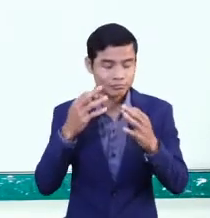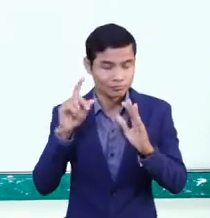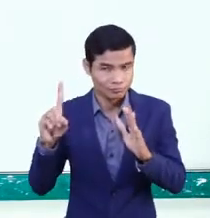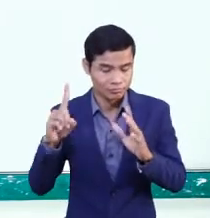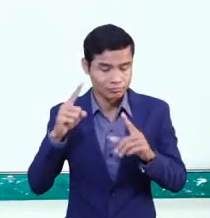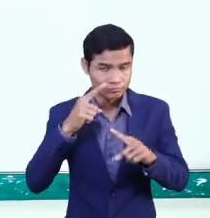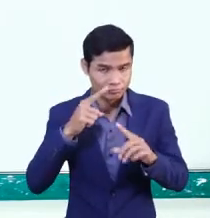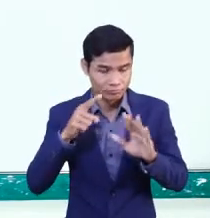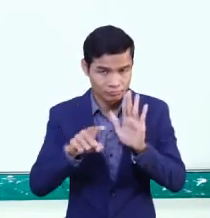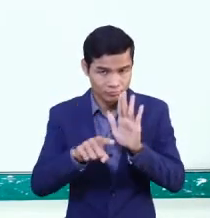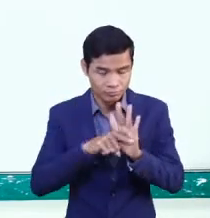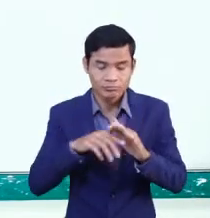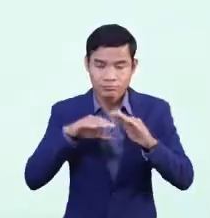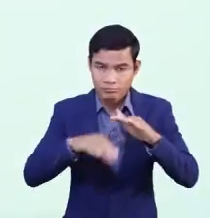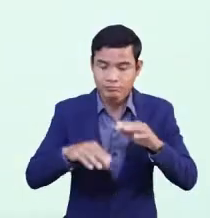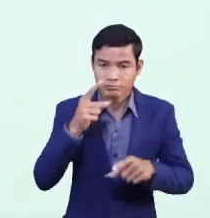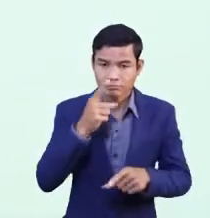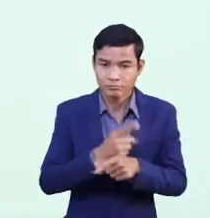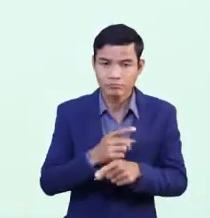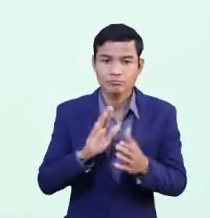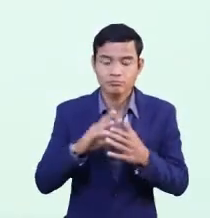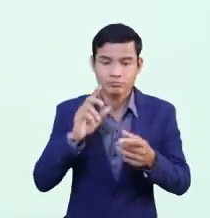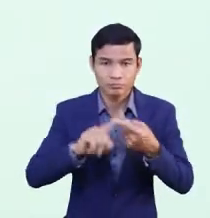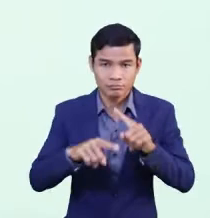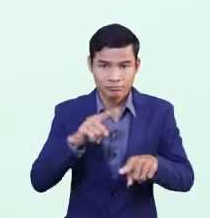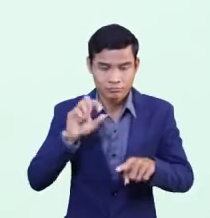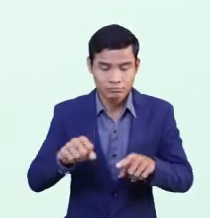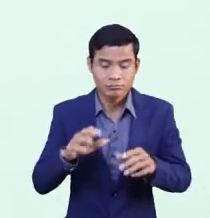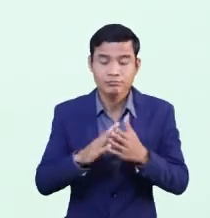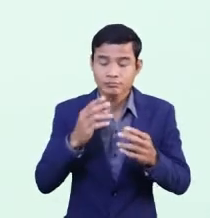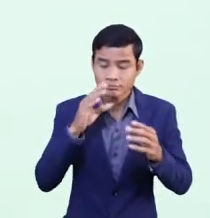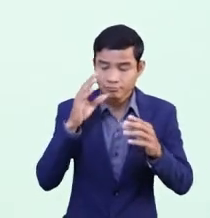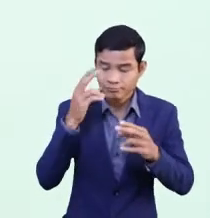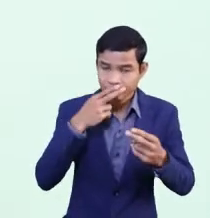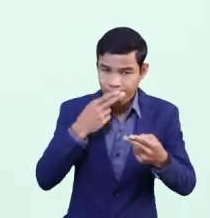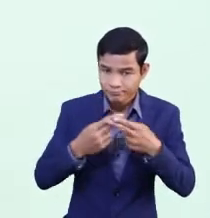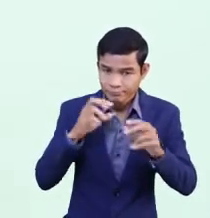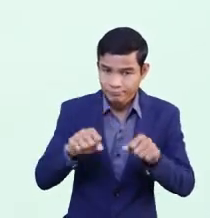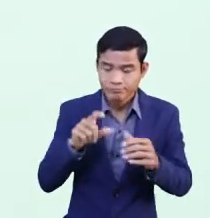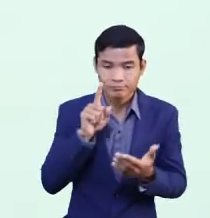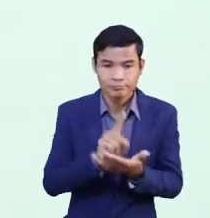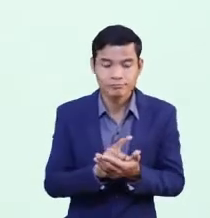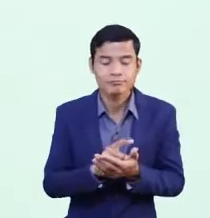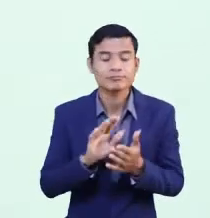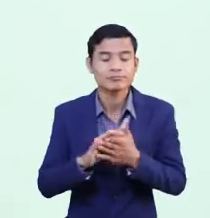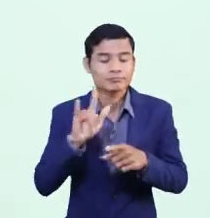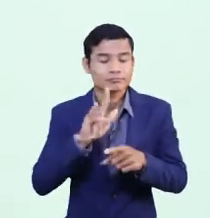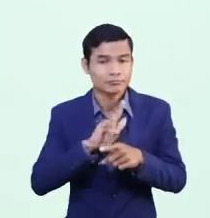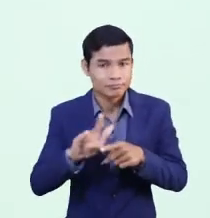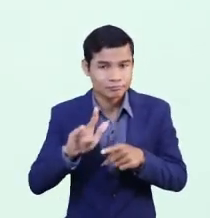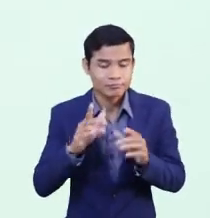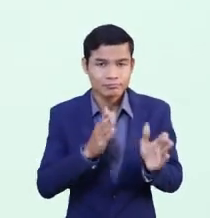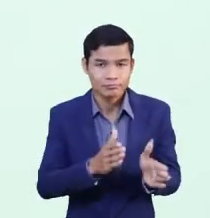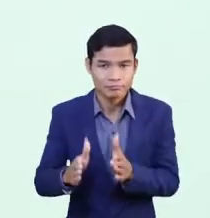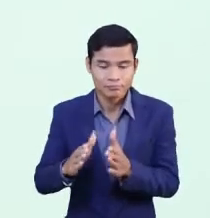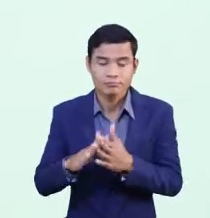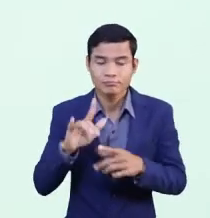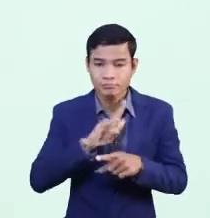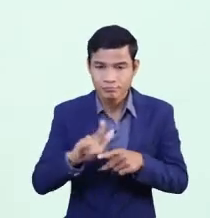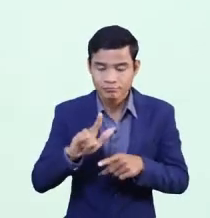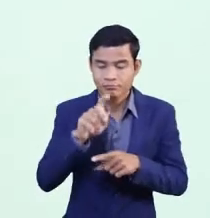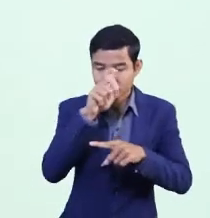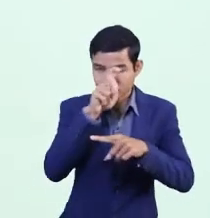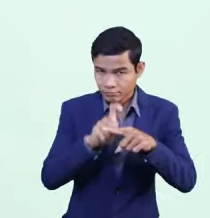ơi với chị là bán lấy chuột đề nè con nè nhưng chẳng có đọc bây rau chùm lại bán to tài con chà thua viên riêng với chị bảo mạng vị thí riêng với chị chúa